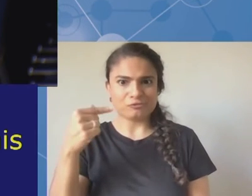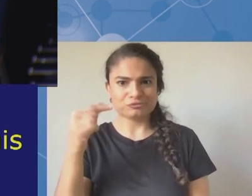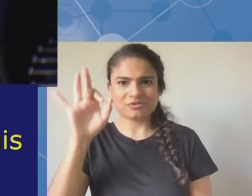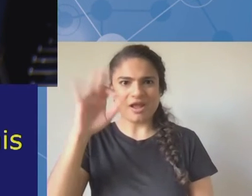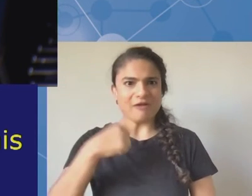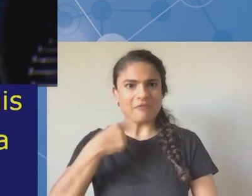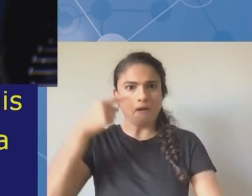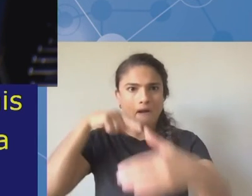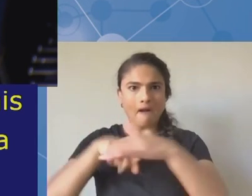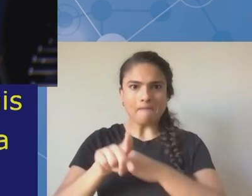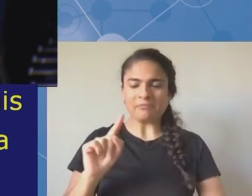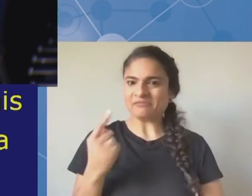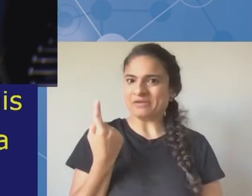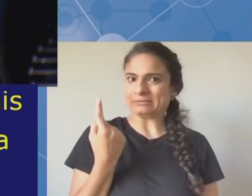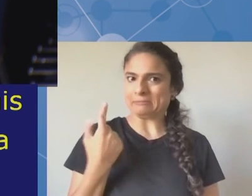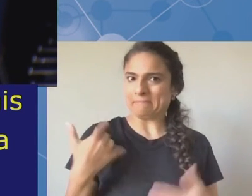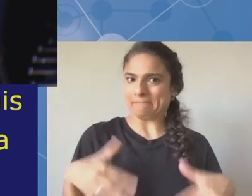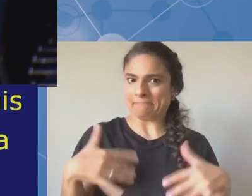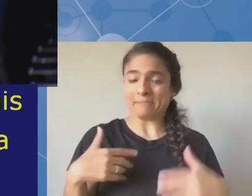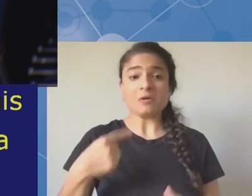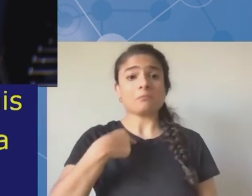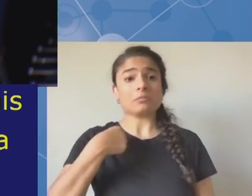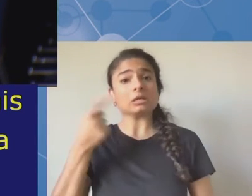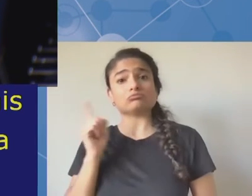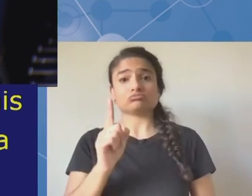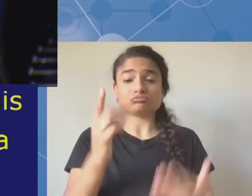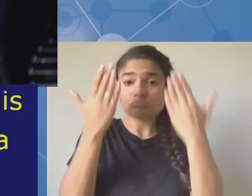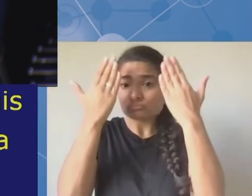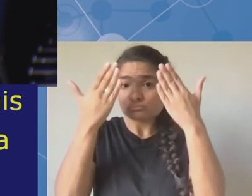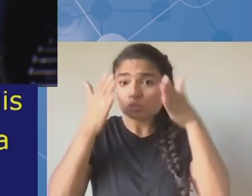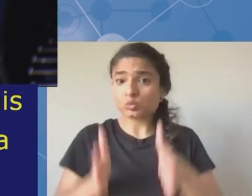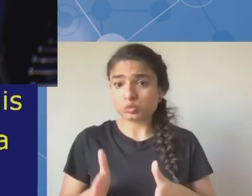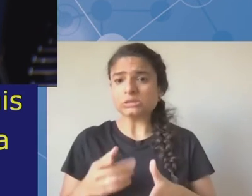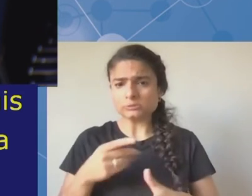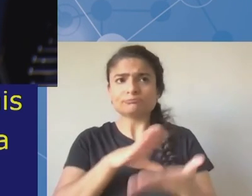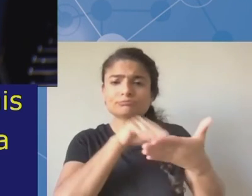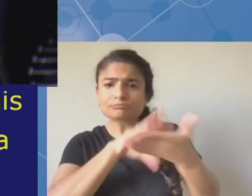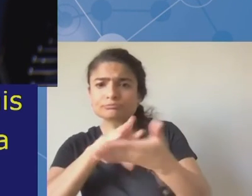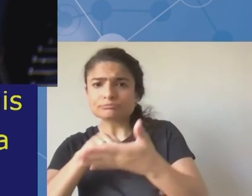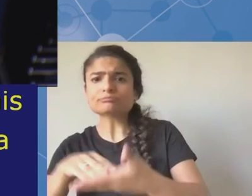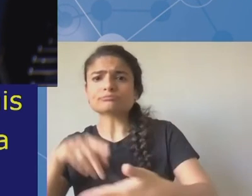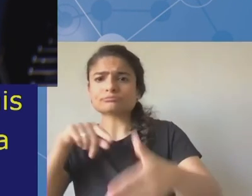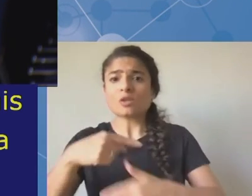Это мое первое участие в саммите IGF.